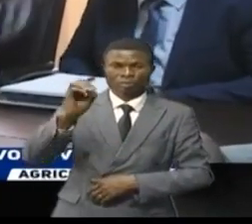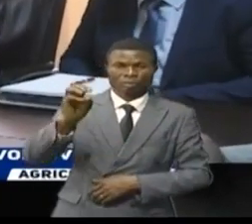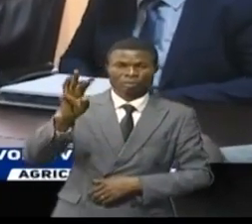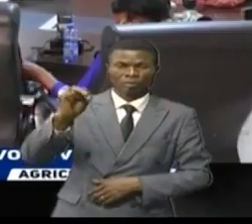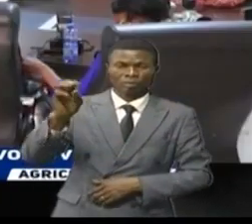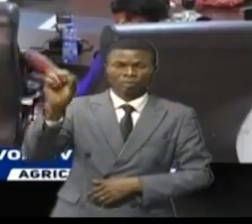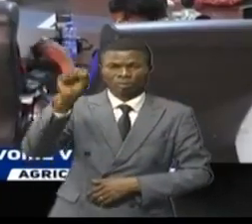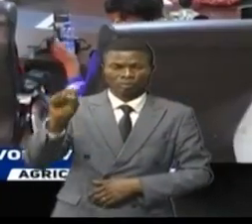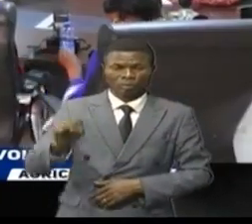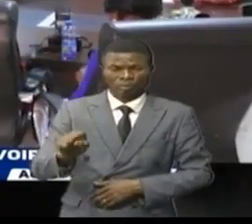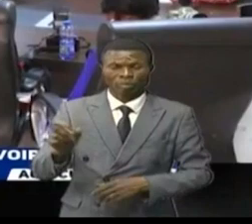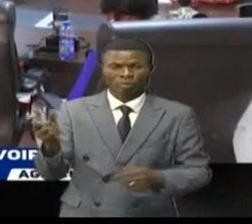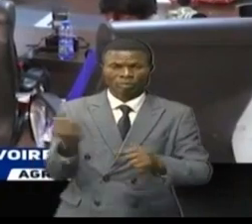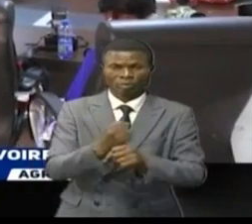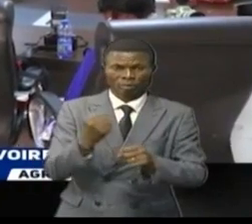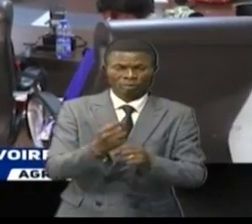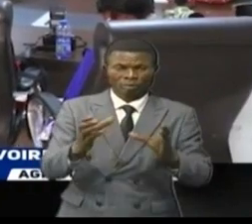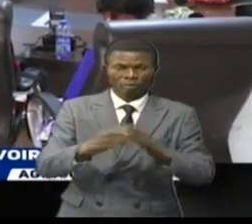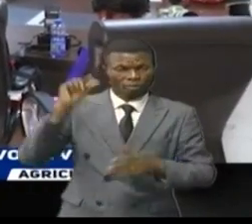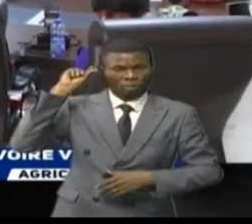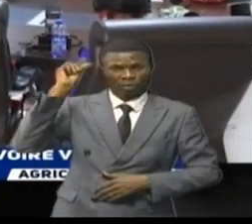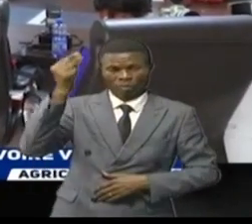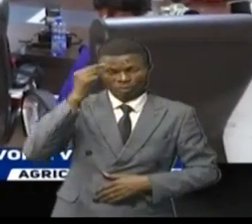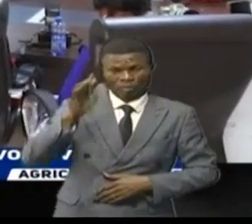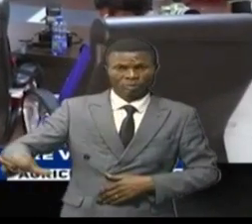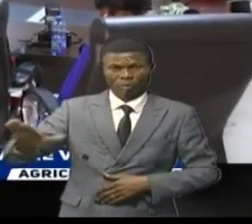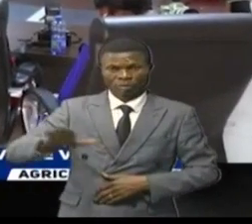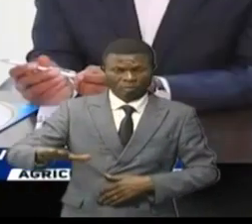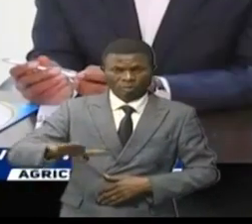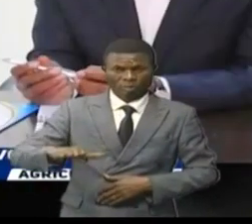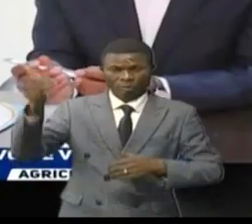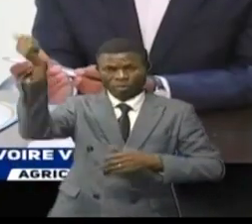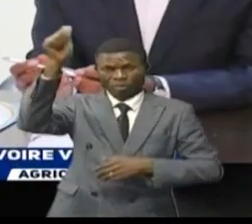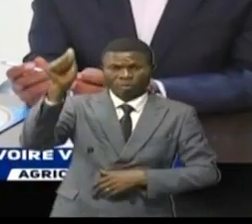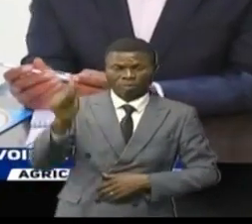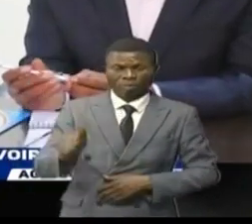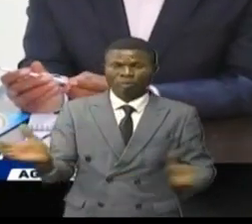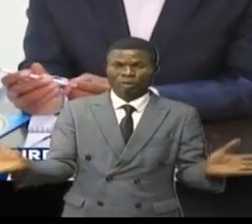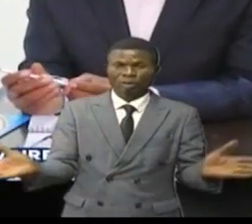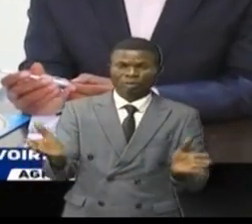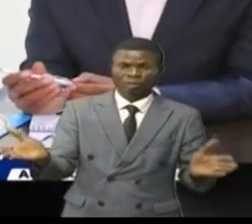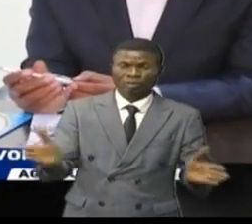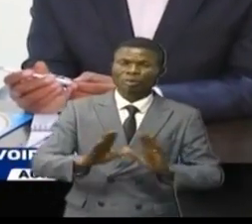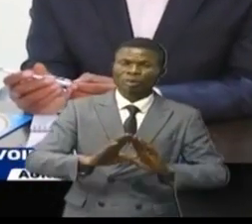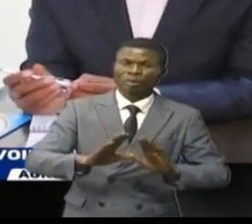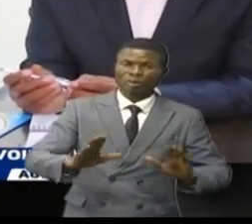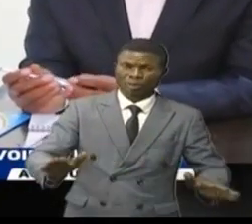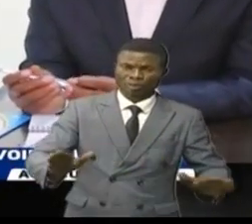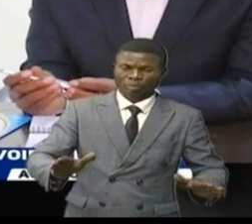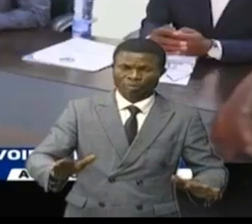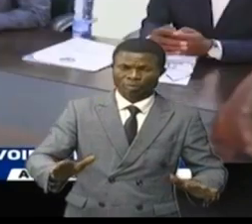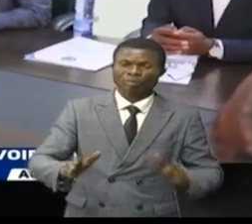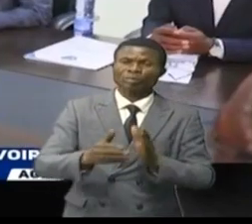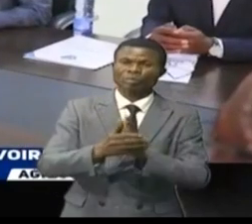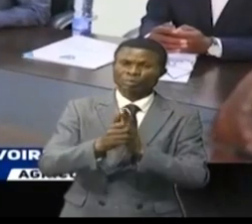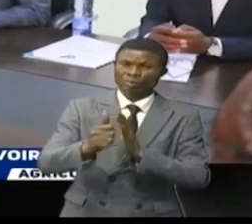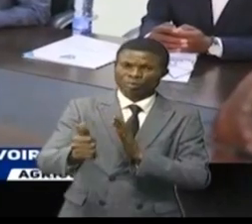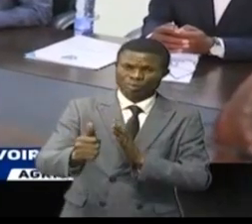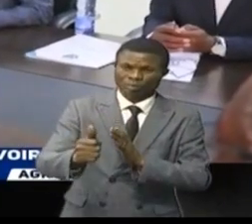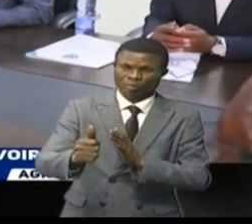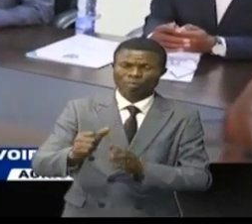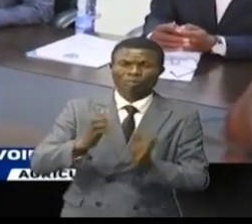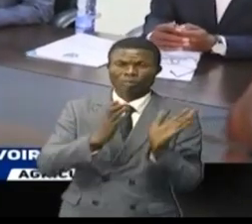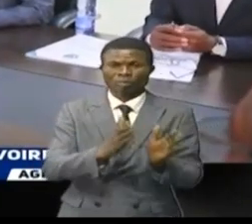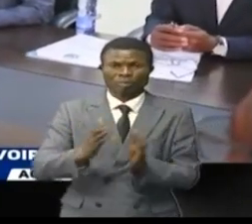l'Afrique collabore avec les gouvernements des pays de la région africaine pour renforcer leur capacité à prévenir, à